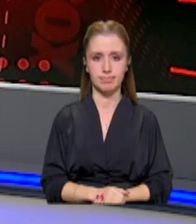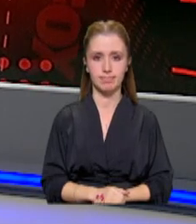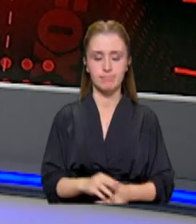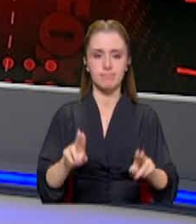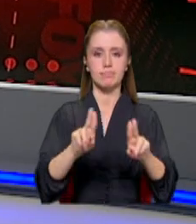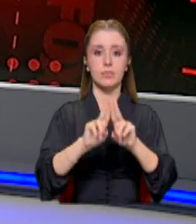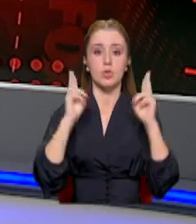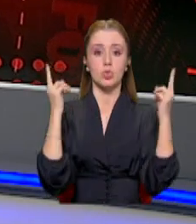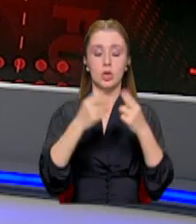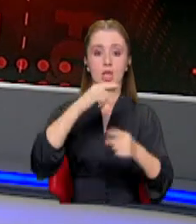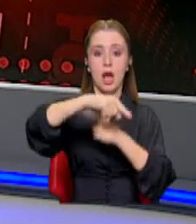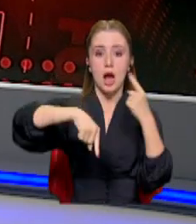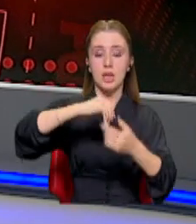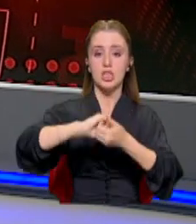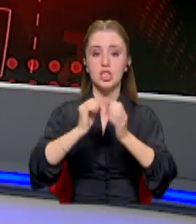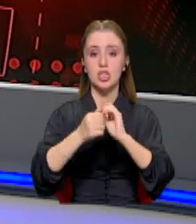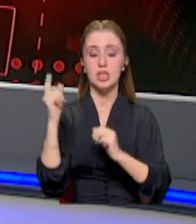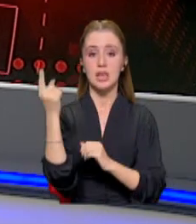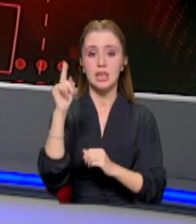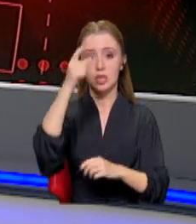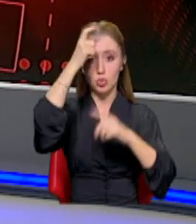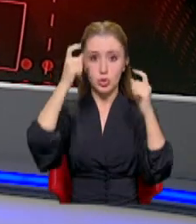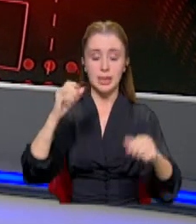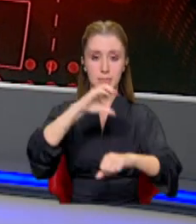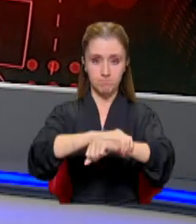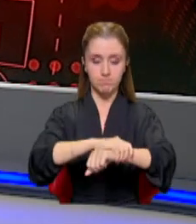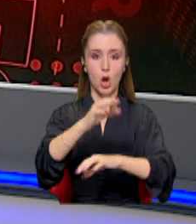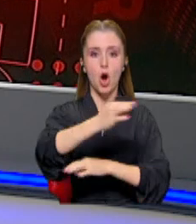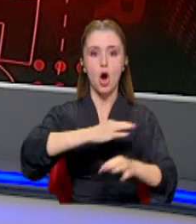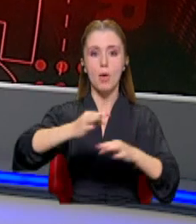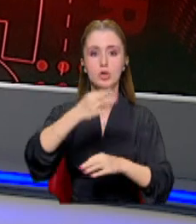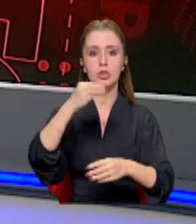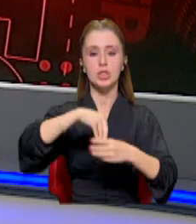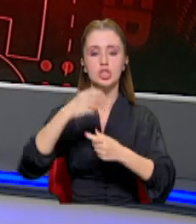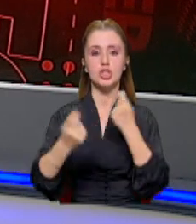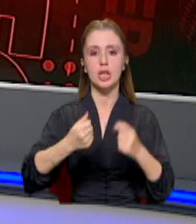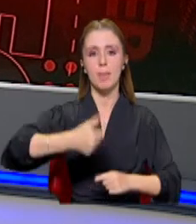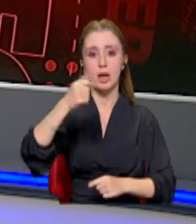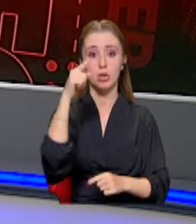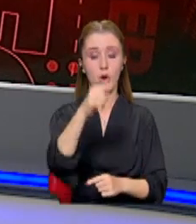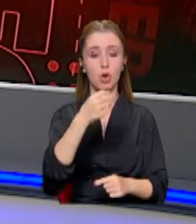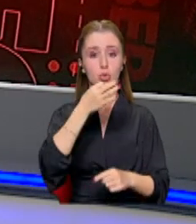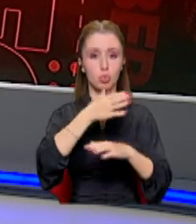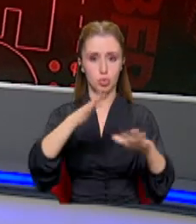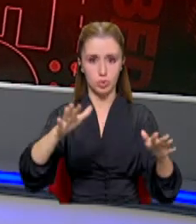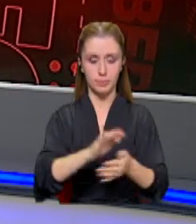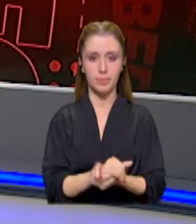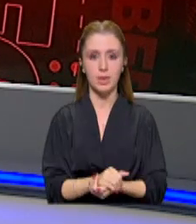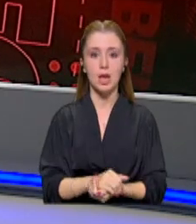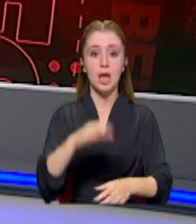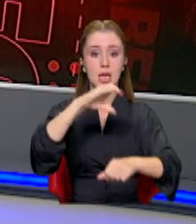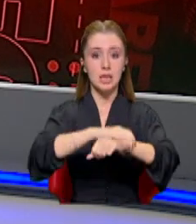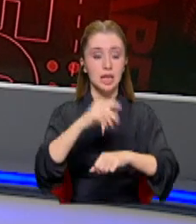dünyanın aradığı bir çete lideri daha Türkiye'de yakalandı operasyonu İçişleri Bakanı Ali Yerlikaya duyurdu yakalanan